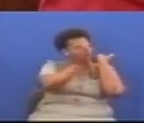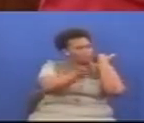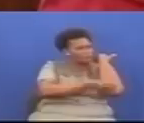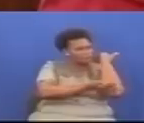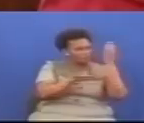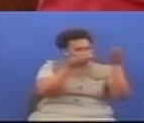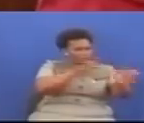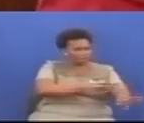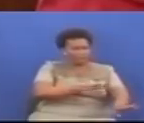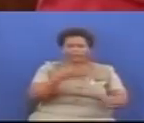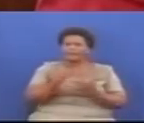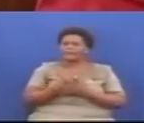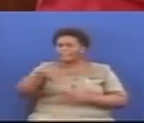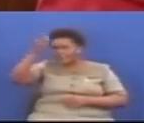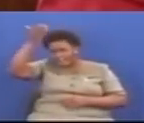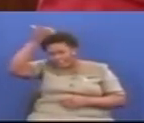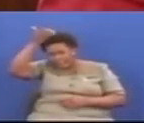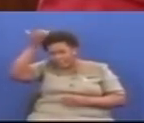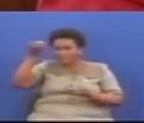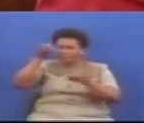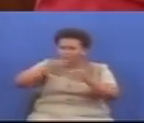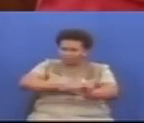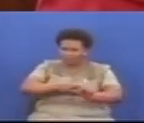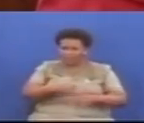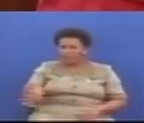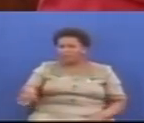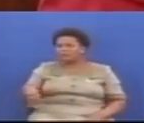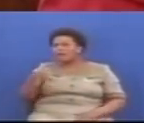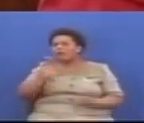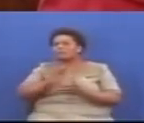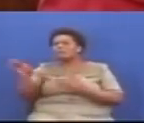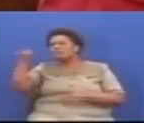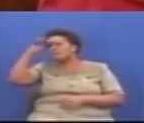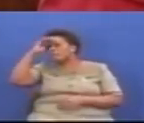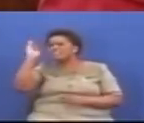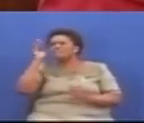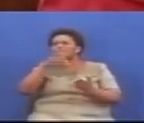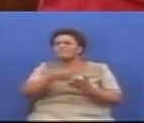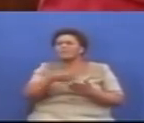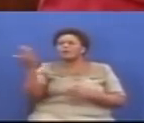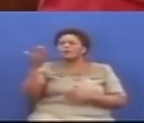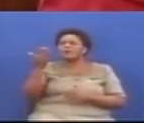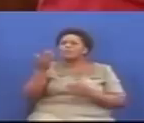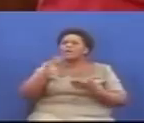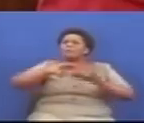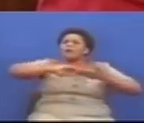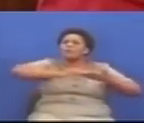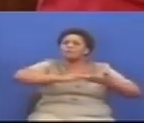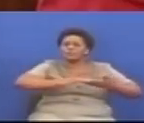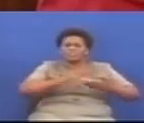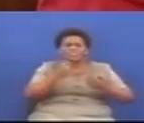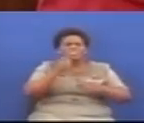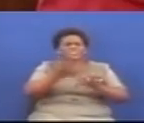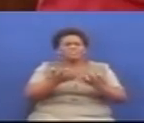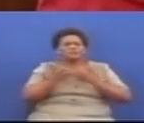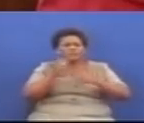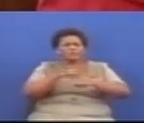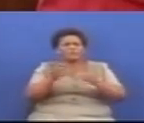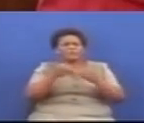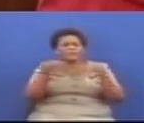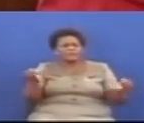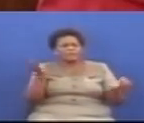wasindikizaji. Polisi walikuwa wanakuja wengine na lori, wengine na fuso, ili wachukua muda sana kwenda kumaliza tatizo pale.